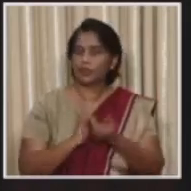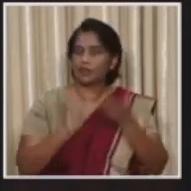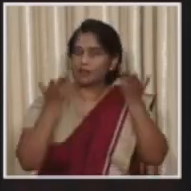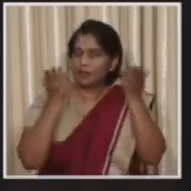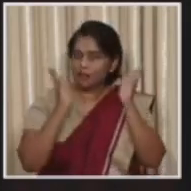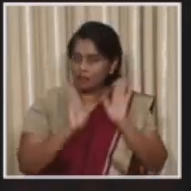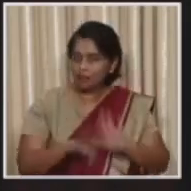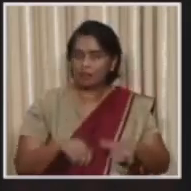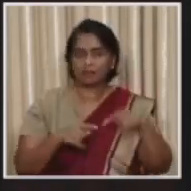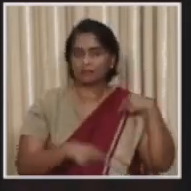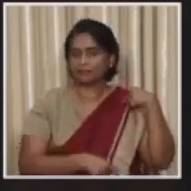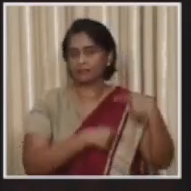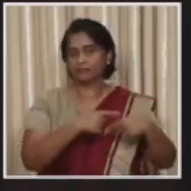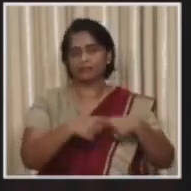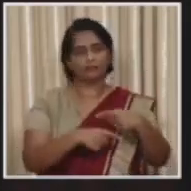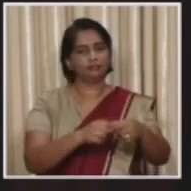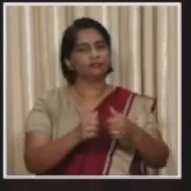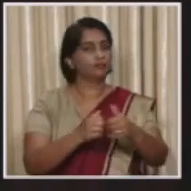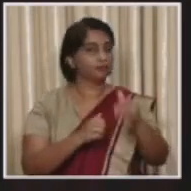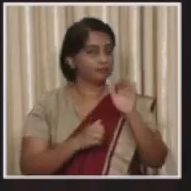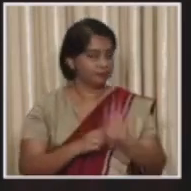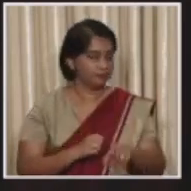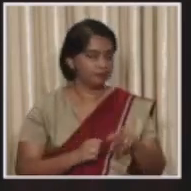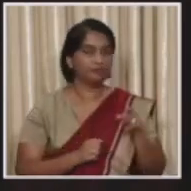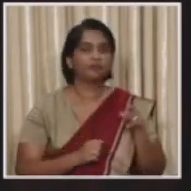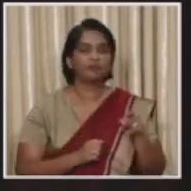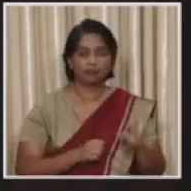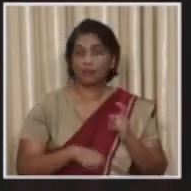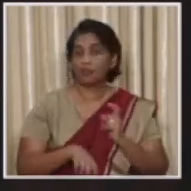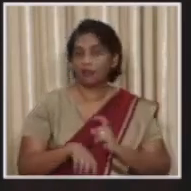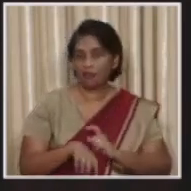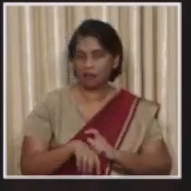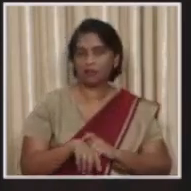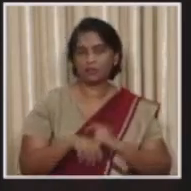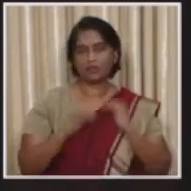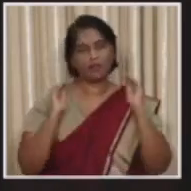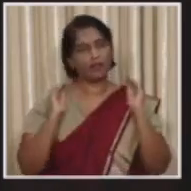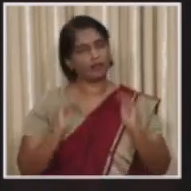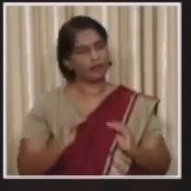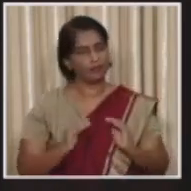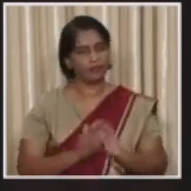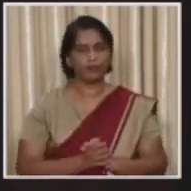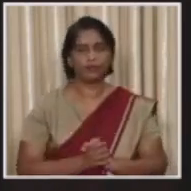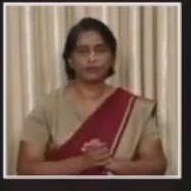අවසානයේ දක්වා ක්‍රියාත්මක කිරීම සඳහා වන ඉඩකඩ සීමා වෙලා